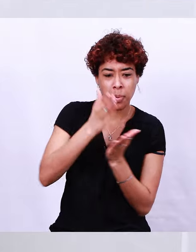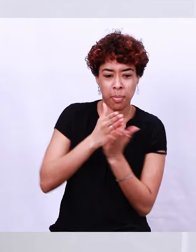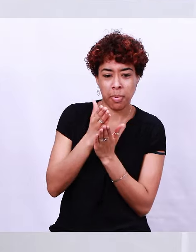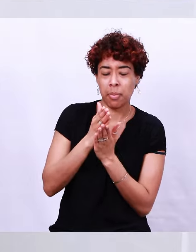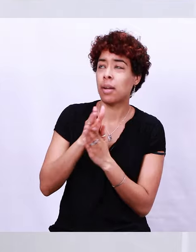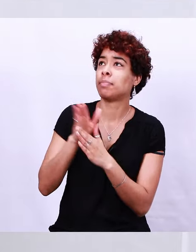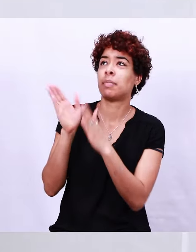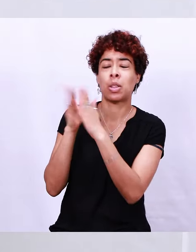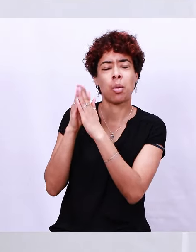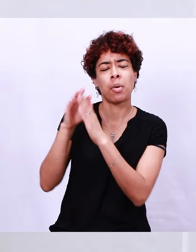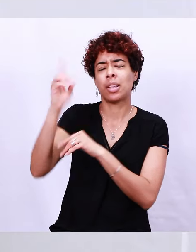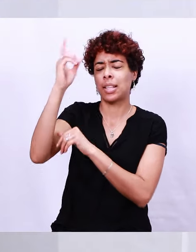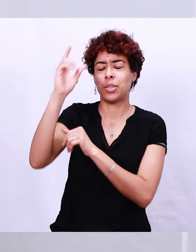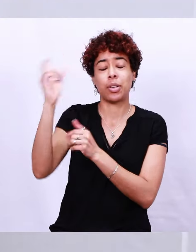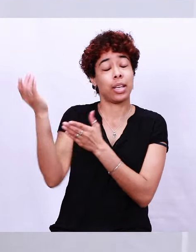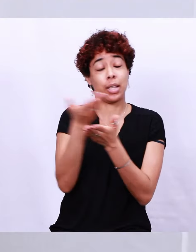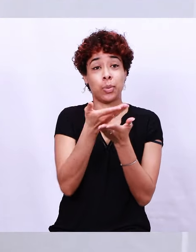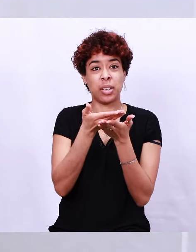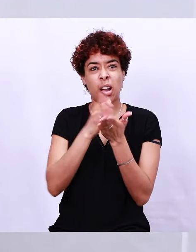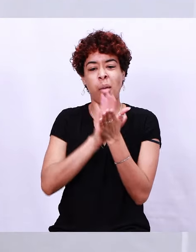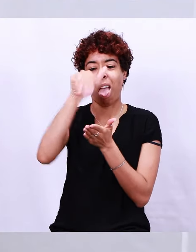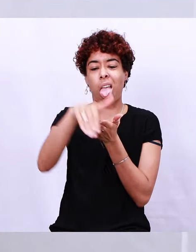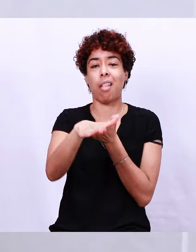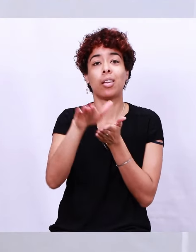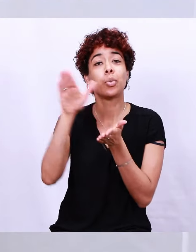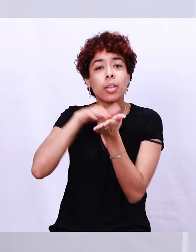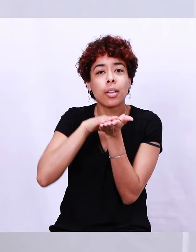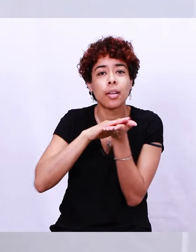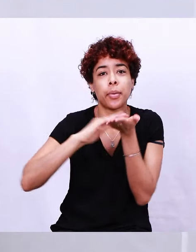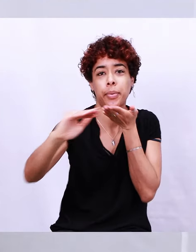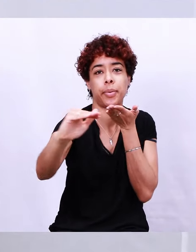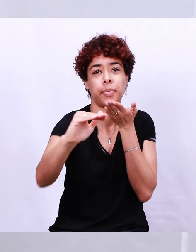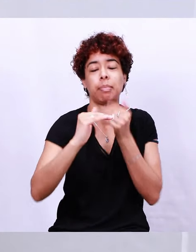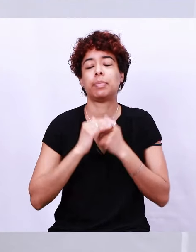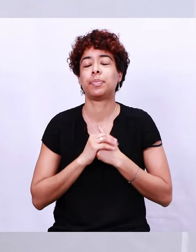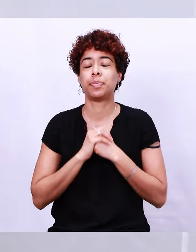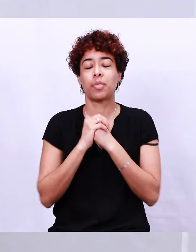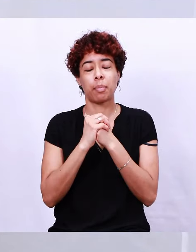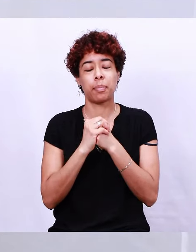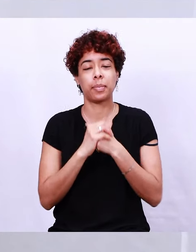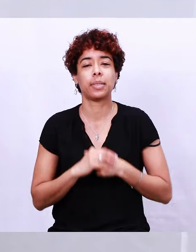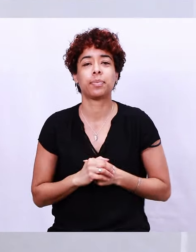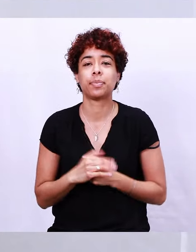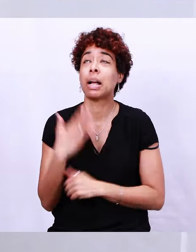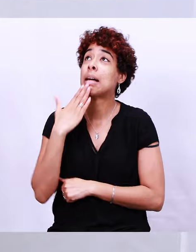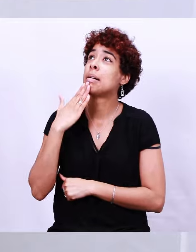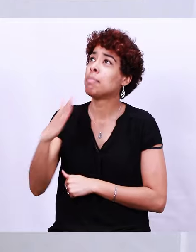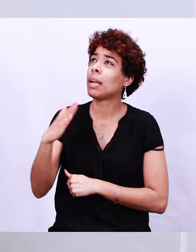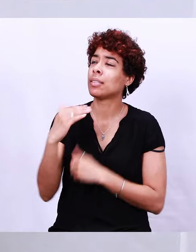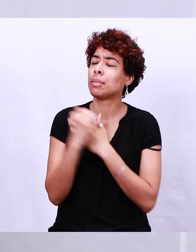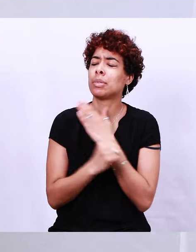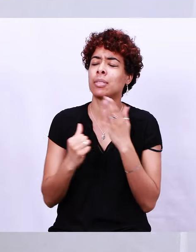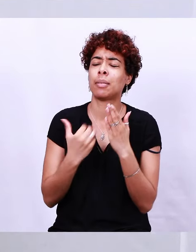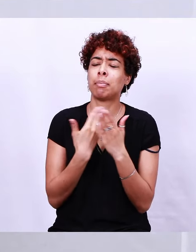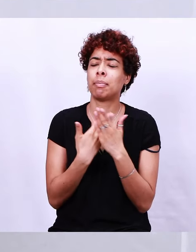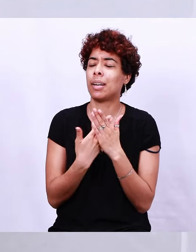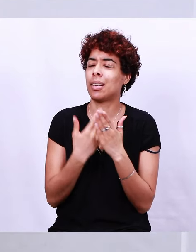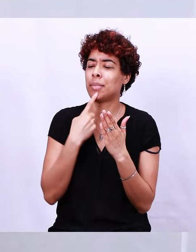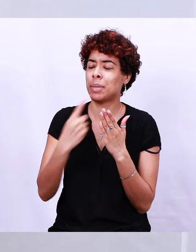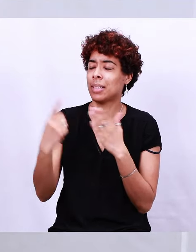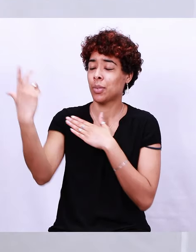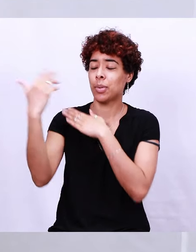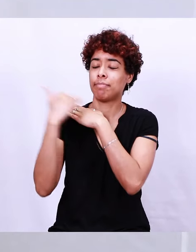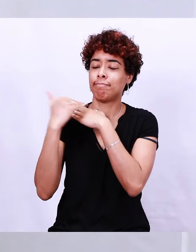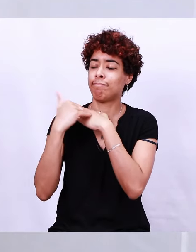applanira tes sentiers amen on va prier seigneur merci pour ta parole merci parce que tu nous avertis tu nous